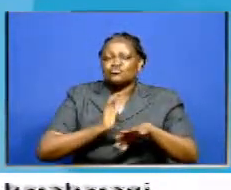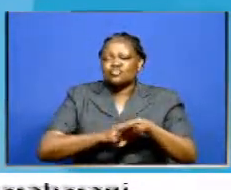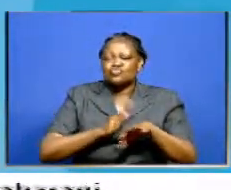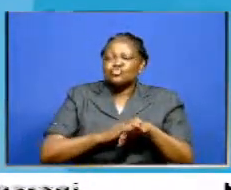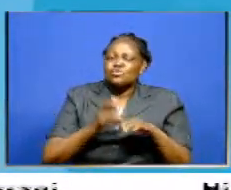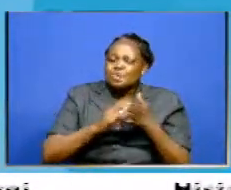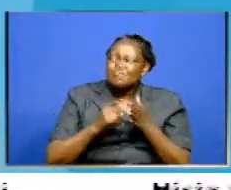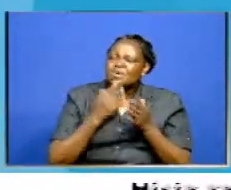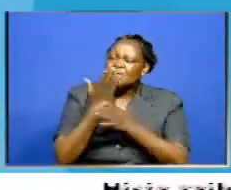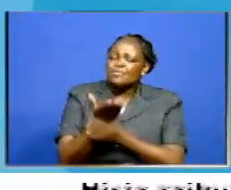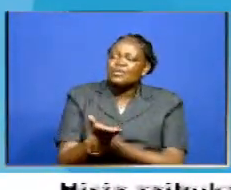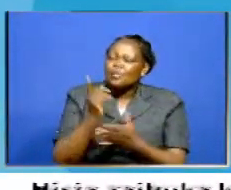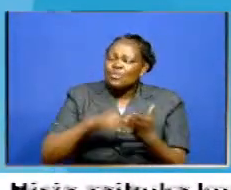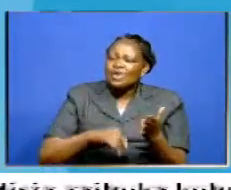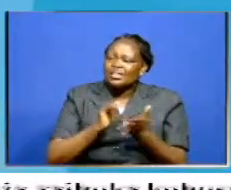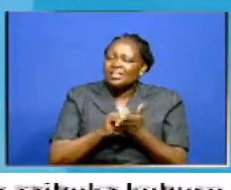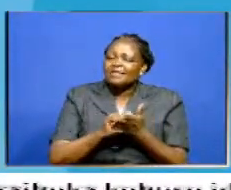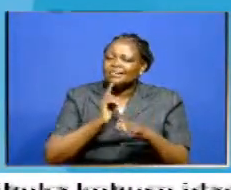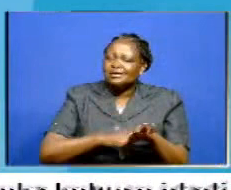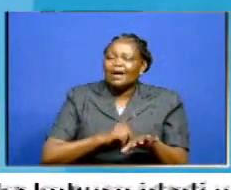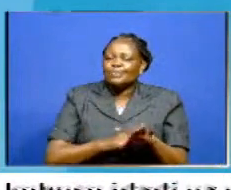hata mimi naomba tu